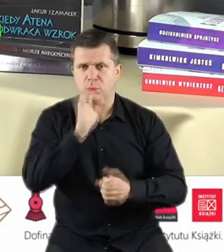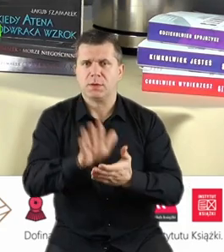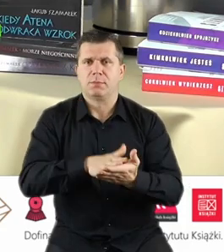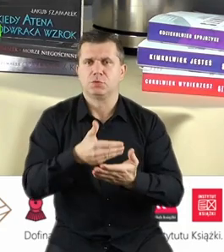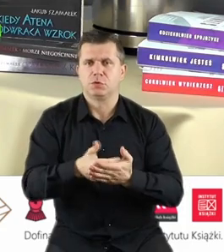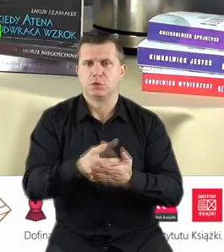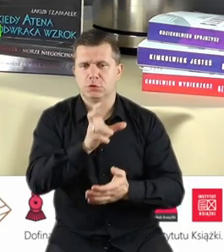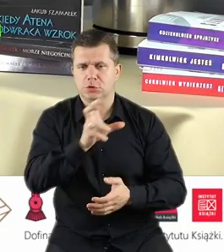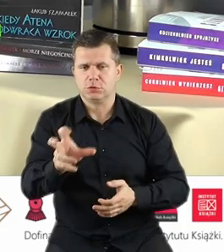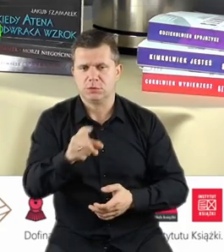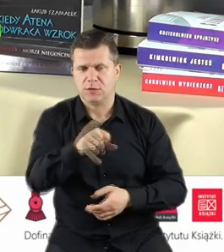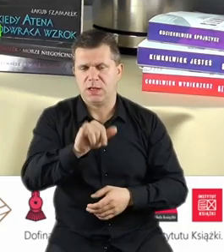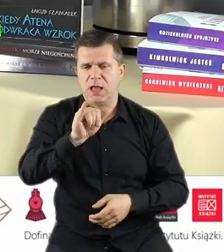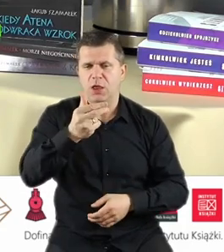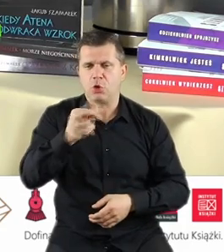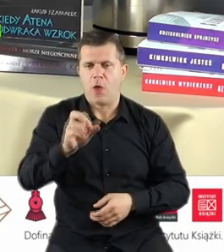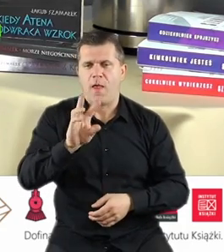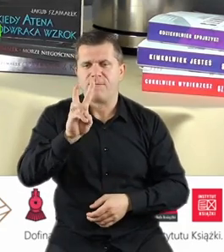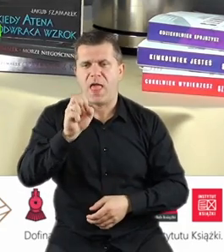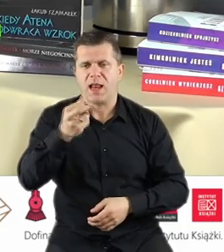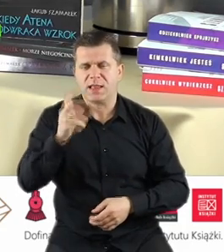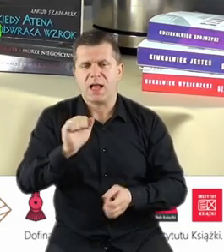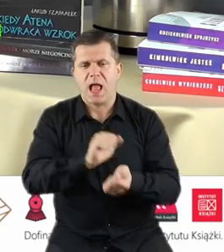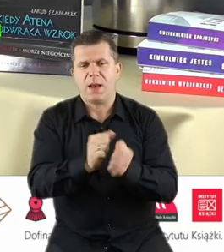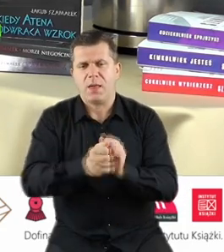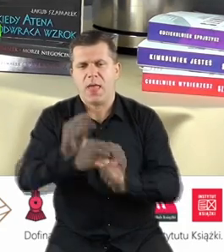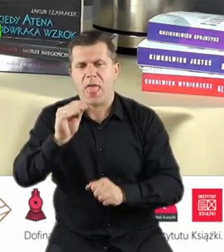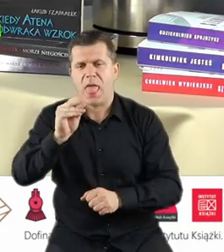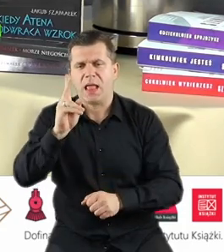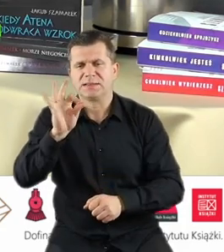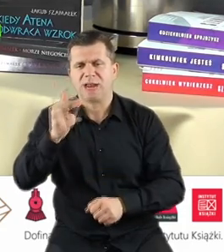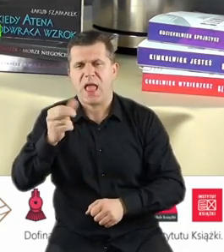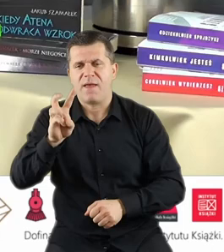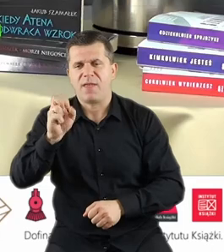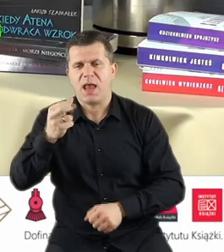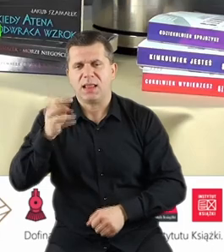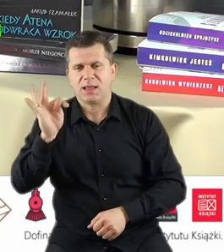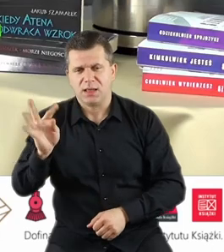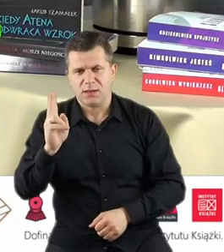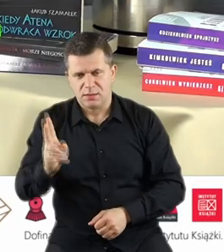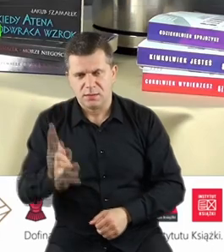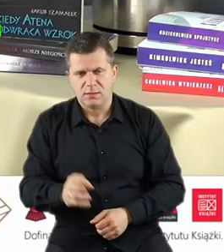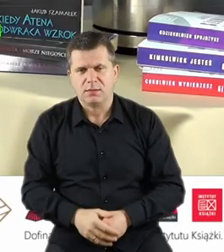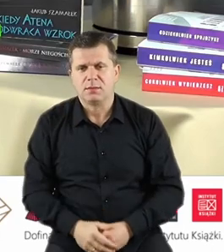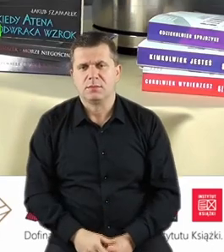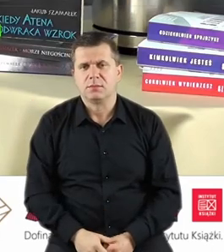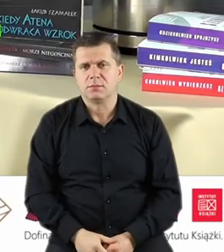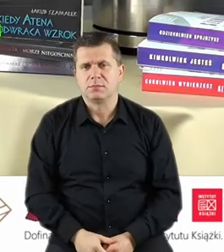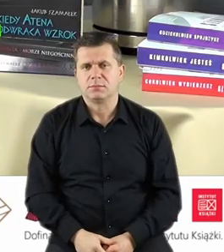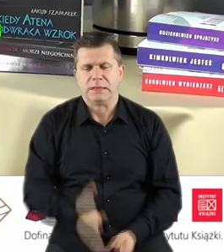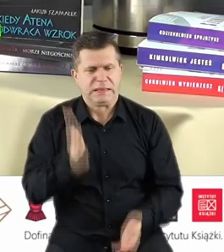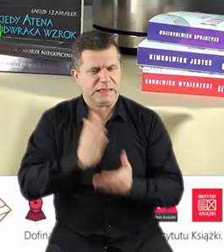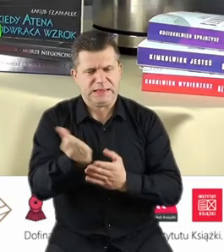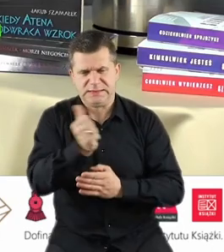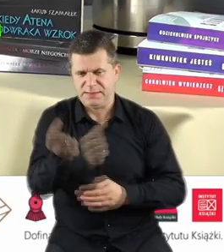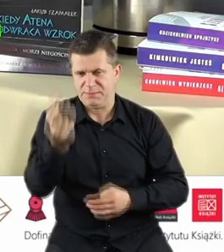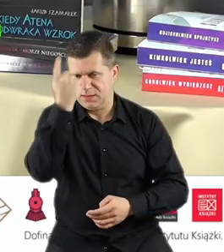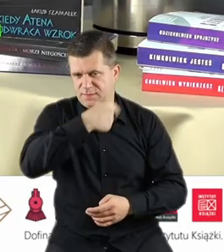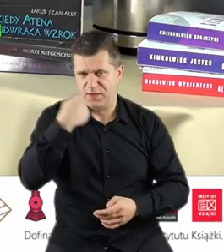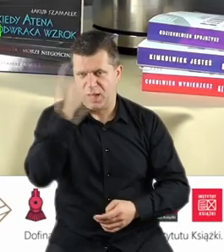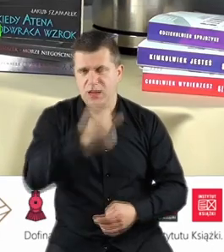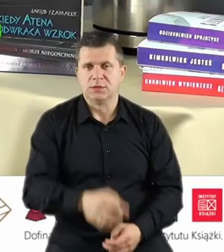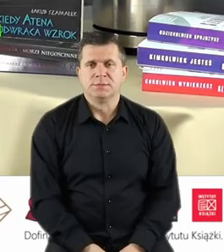czy ktoś jest introwertykiem, czy ekstrawertykiem, można wyczytać tylko z tego zdjęcia twarzy.